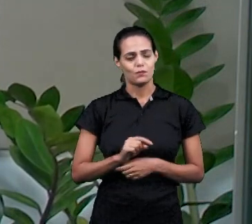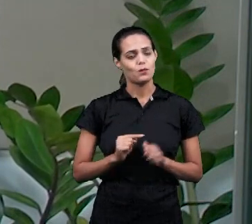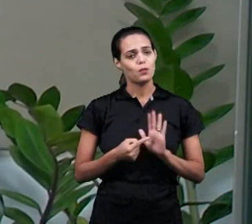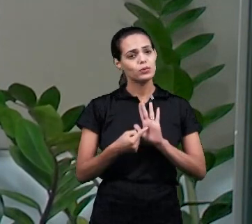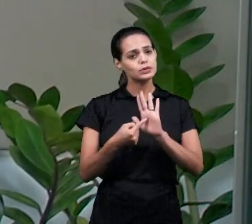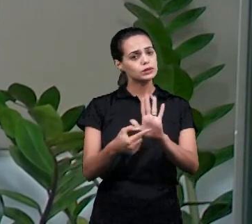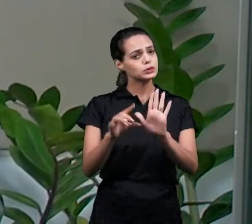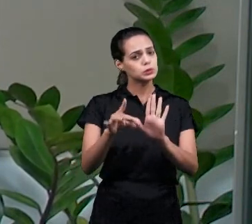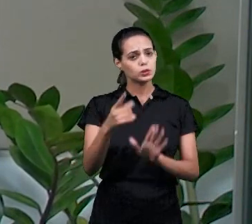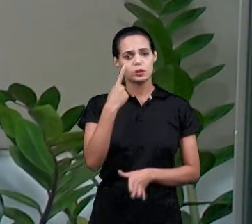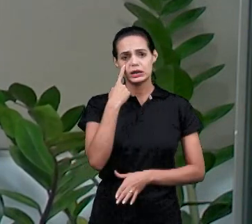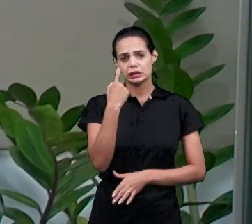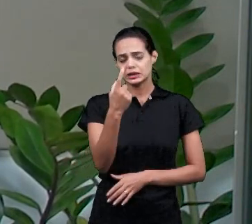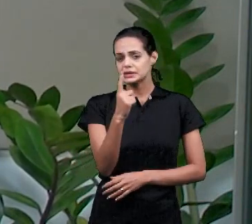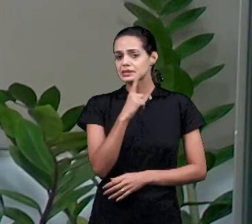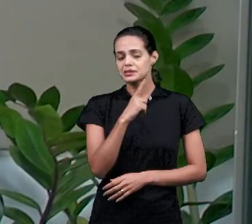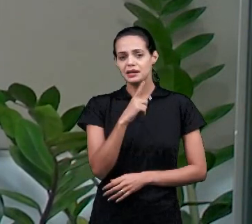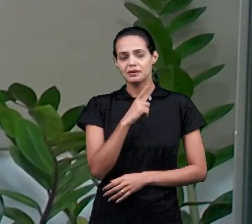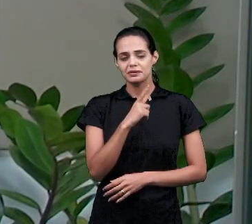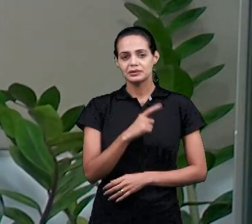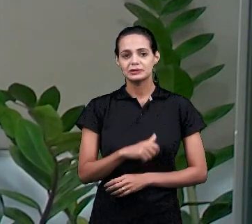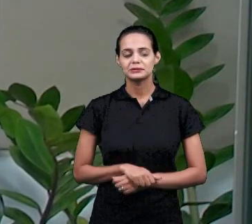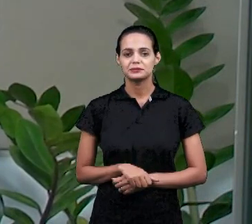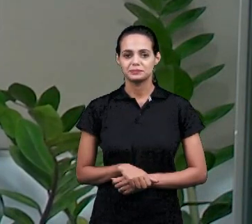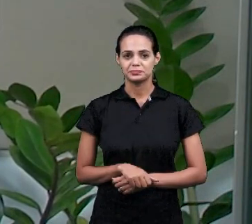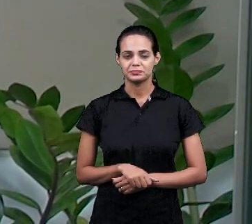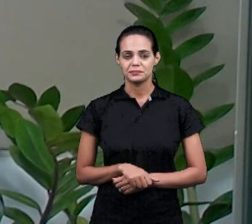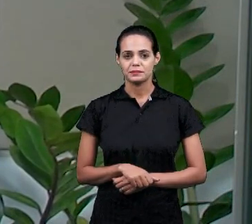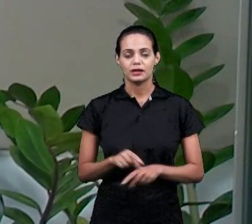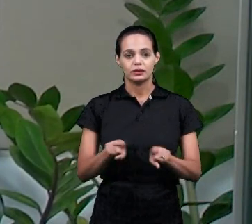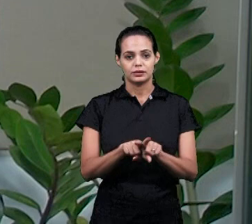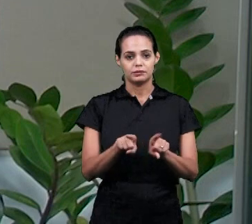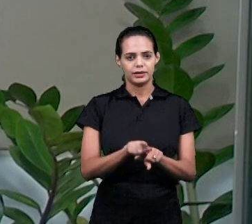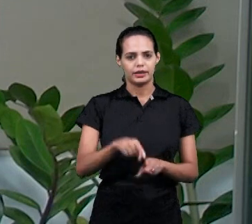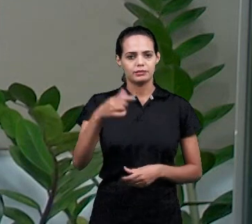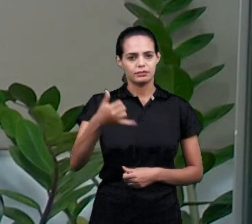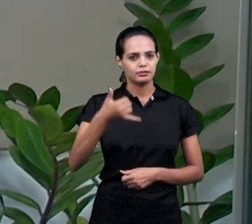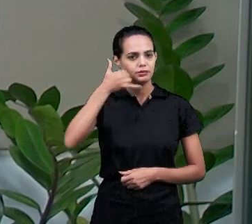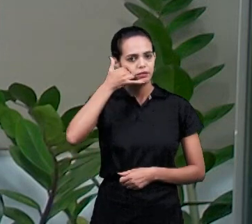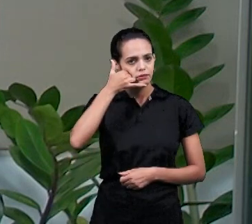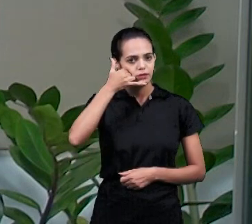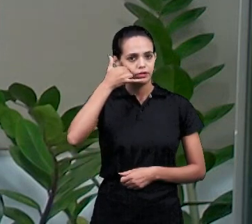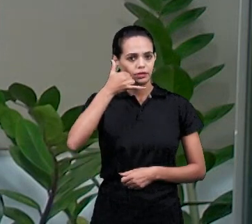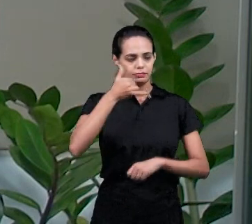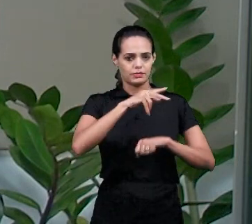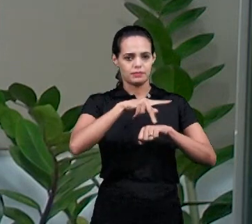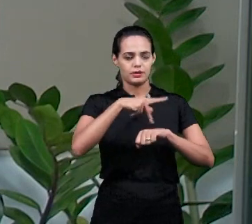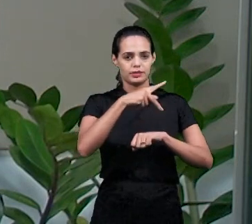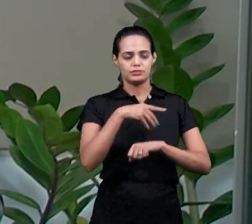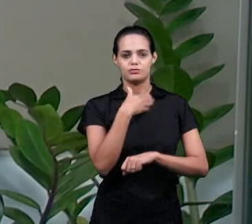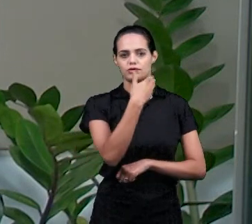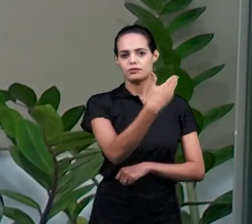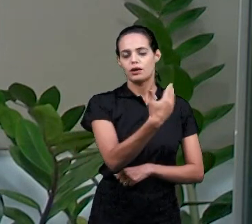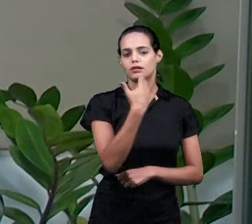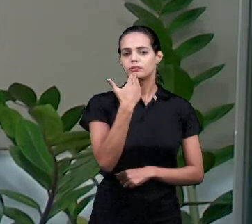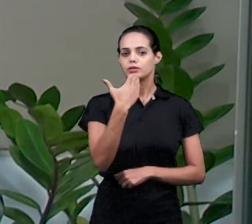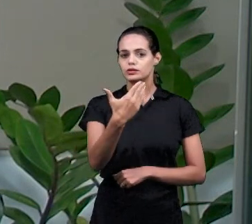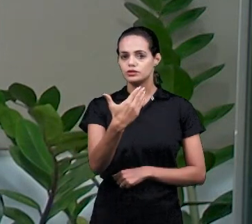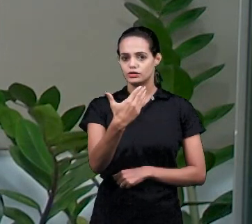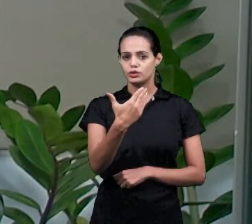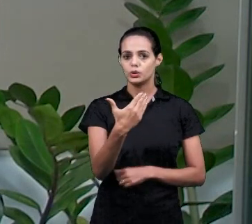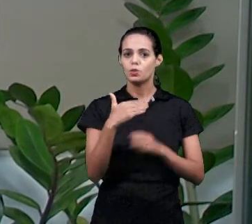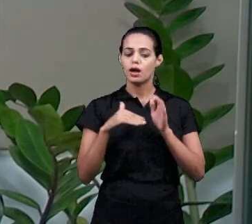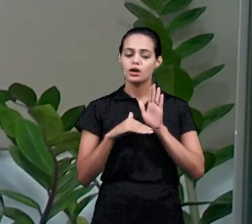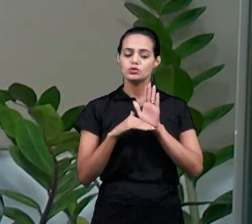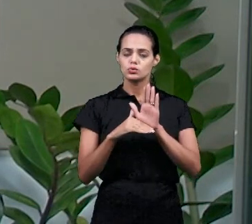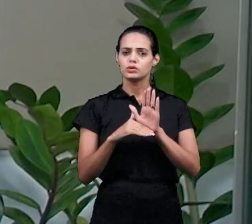train de montrer qu'il y a un intérêt. C'est intéressant que nous recevons ici des appels qui viennent de l'extérieur en demandant